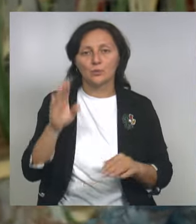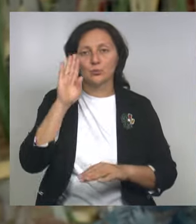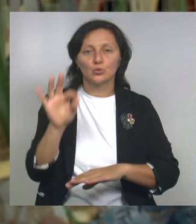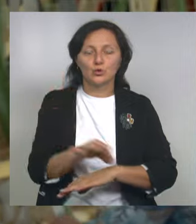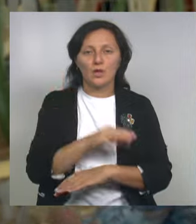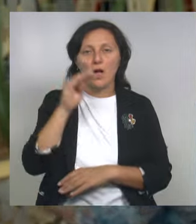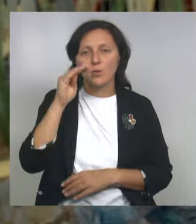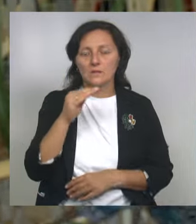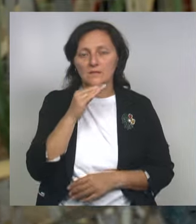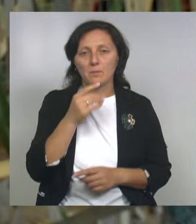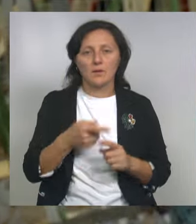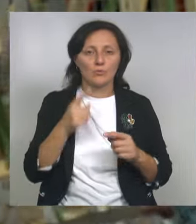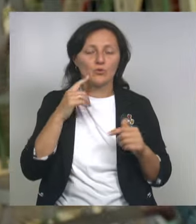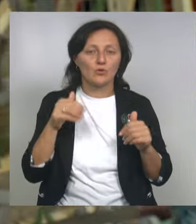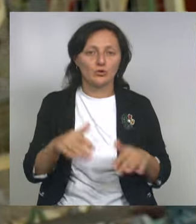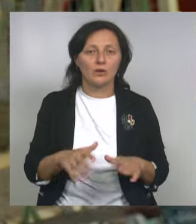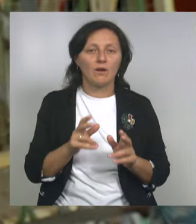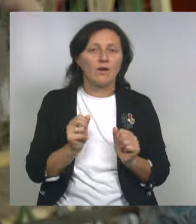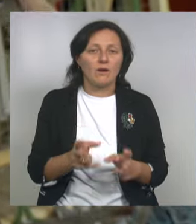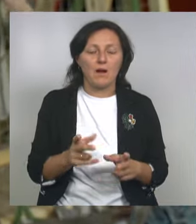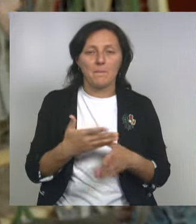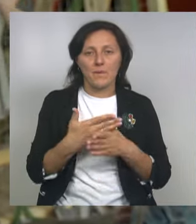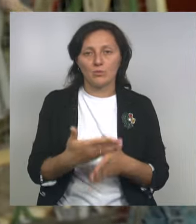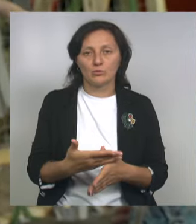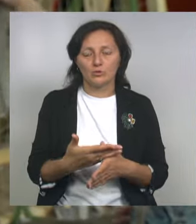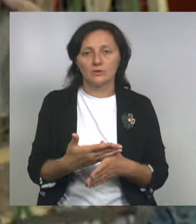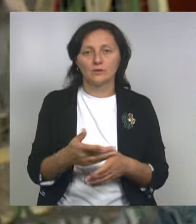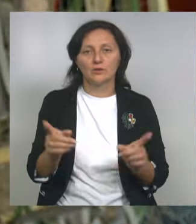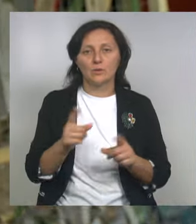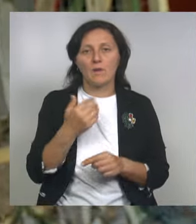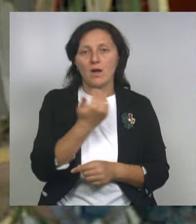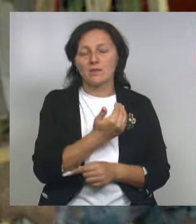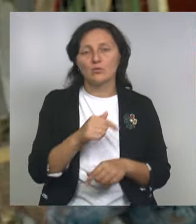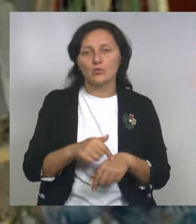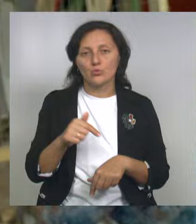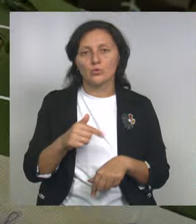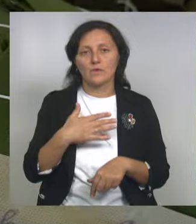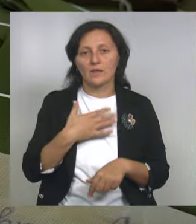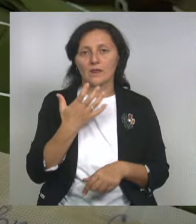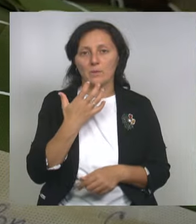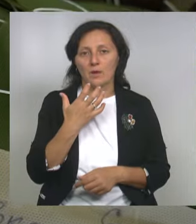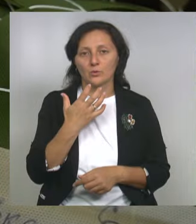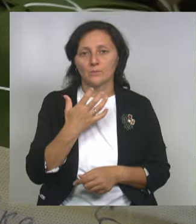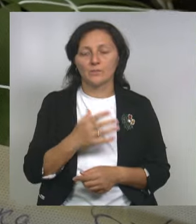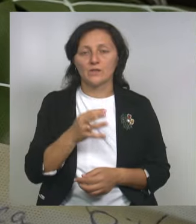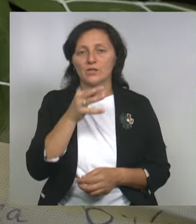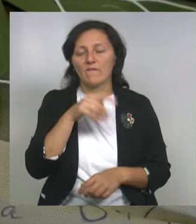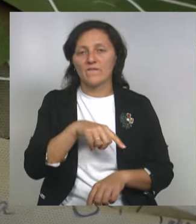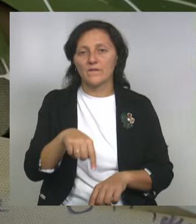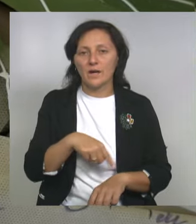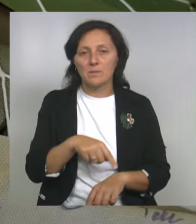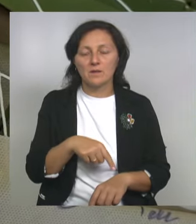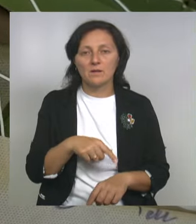отцы. Поэтому решили хоть как-то помочь им, чтобы они чувствовали нашу теплоту. Со временем к